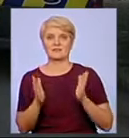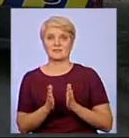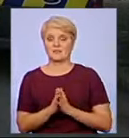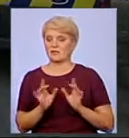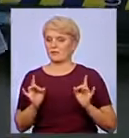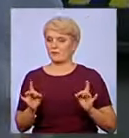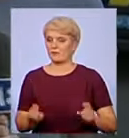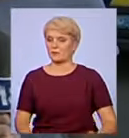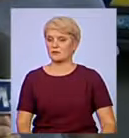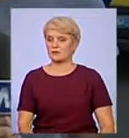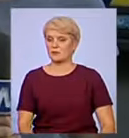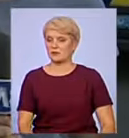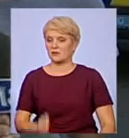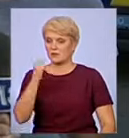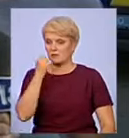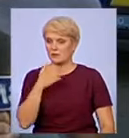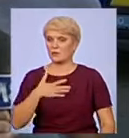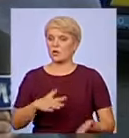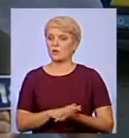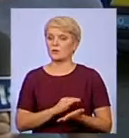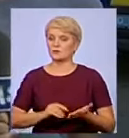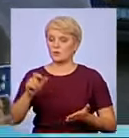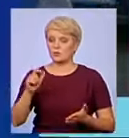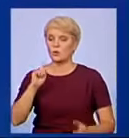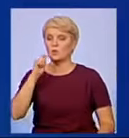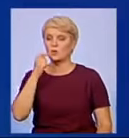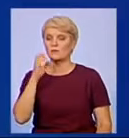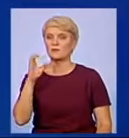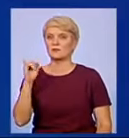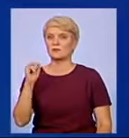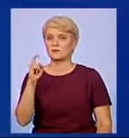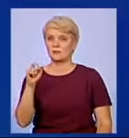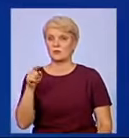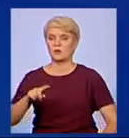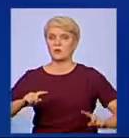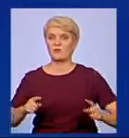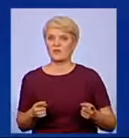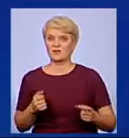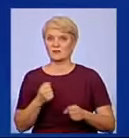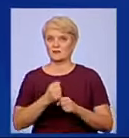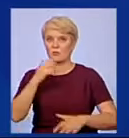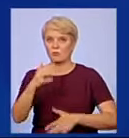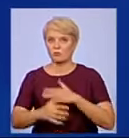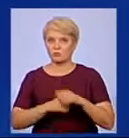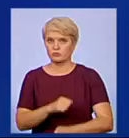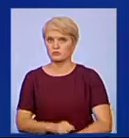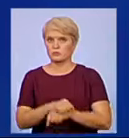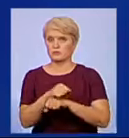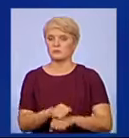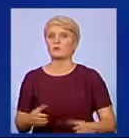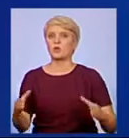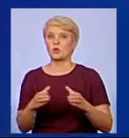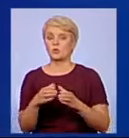інформація. Дякую. Це була Олена Близнякова від Лук'янівського слідчого ізолятора, де ув'язнені влаштували бунт. Рота